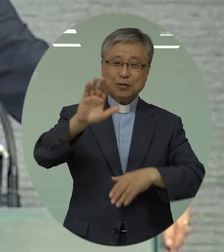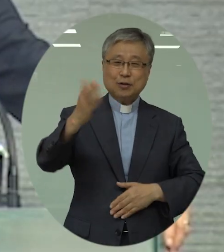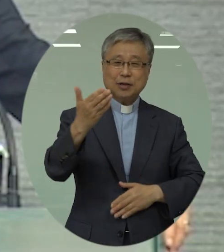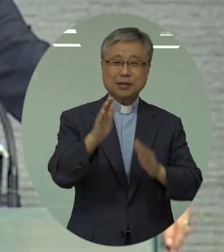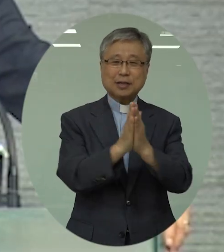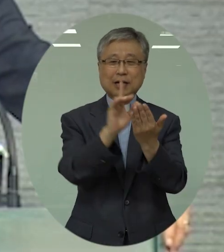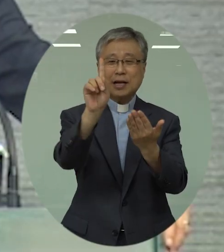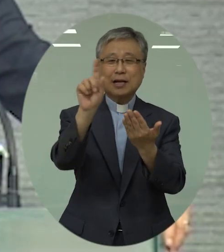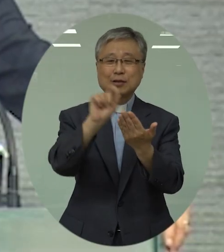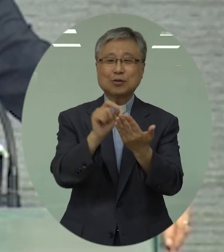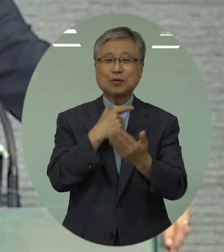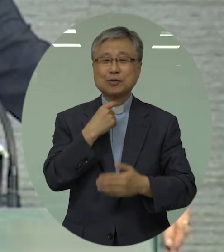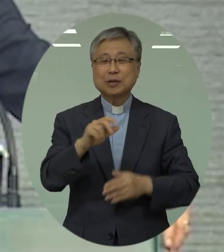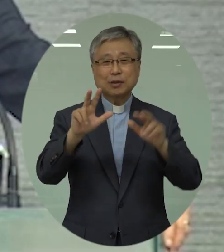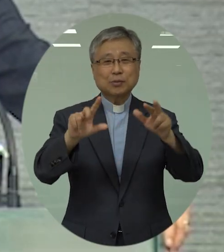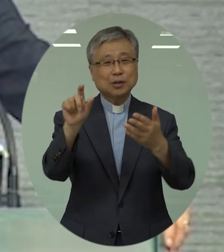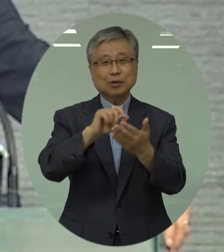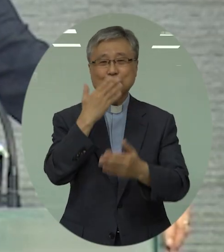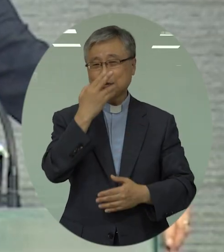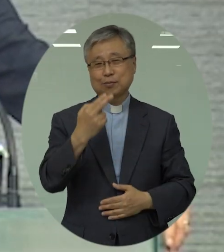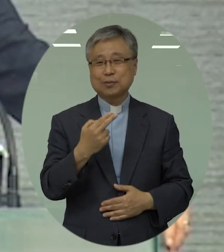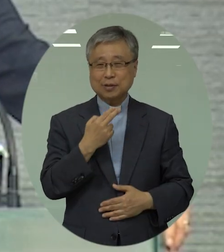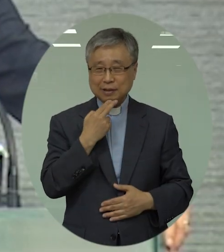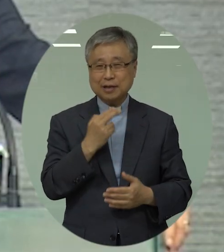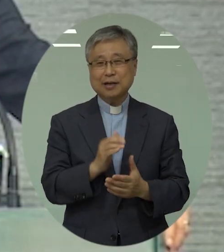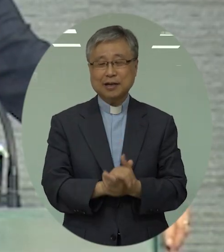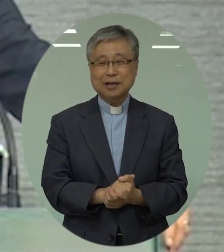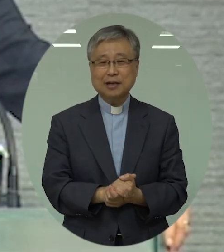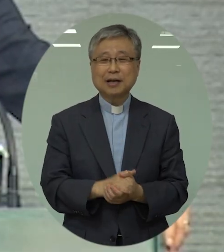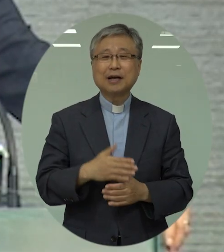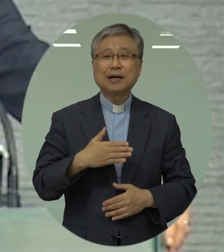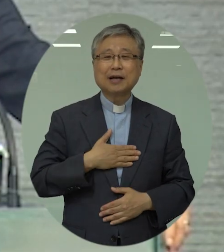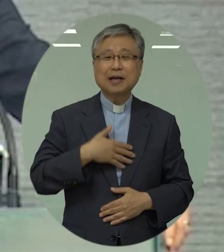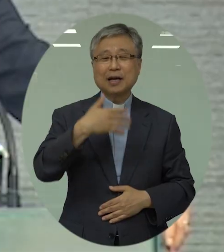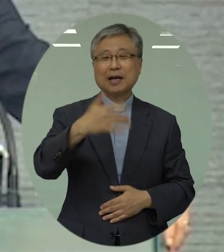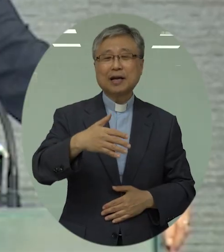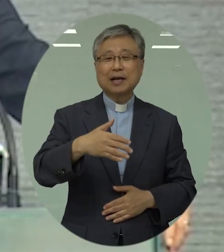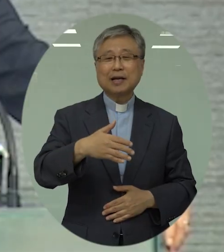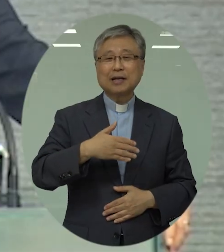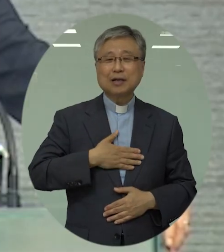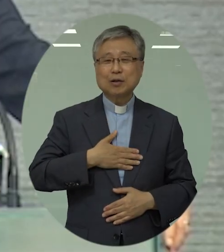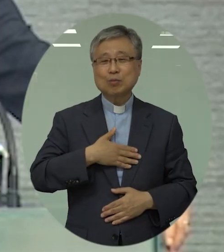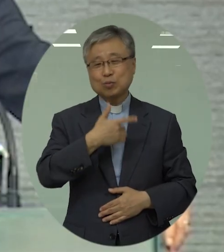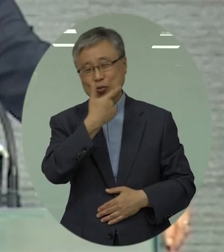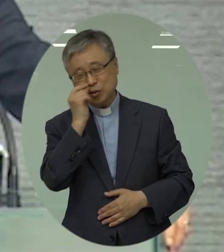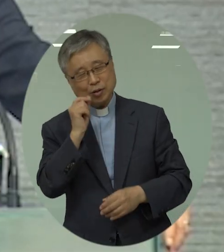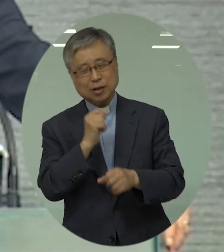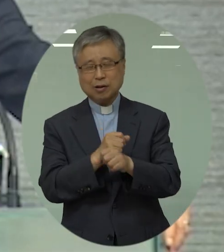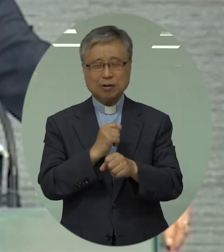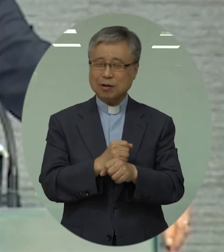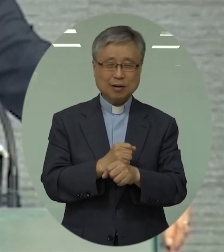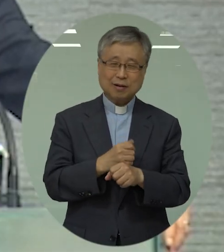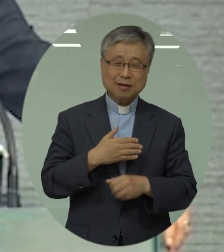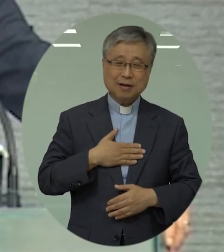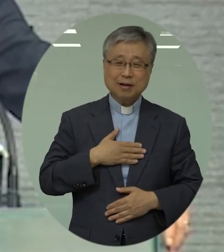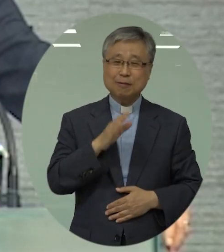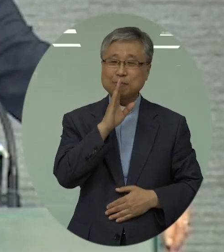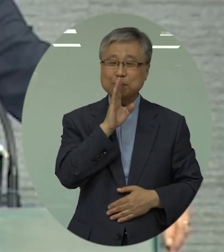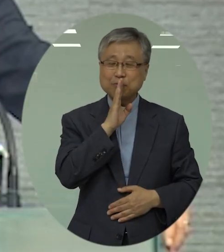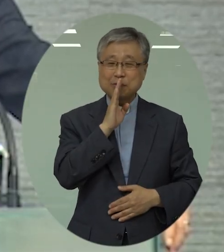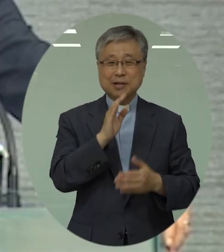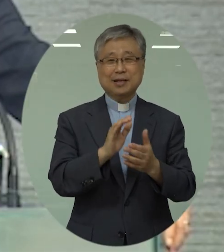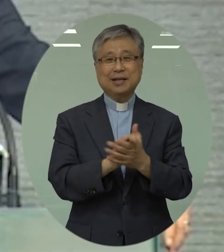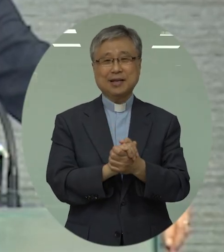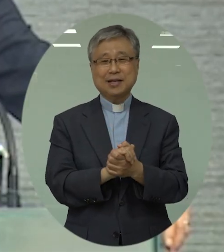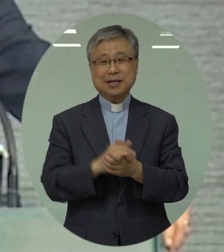쓰고 싶은데 지금은 쓸 수가 없대요. 아직도 내가 천박하고 피상적이어서 정말